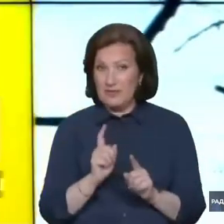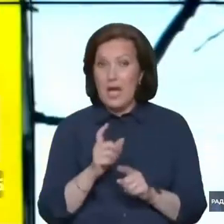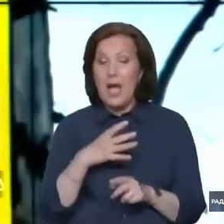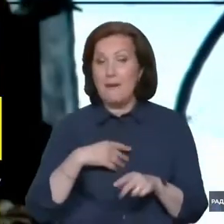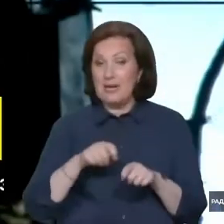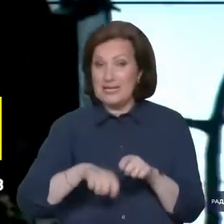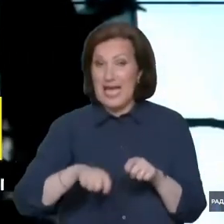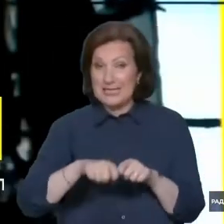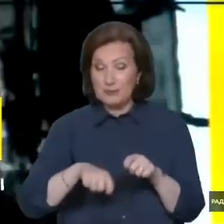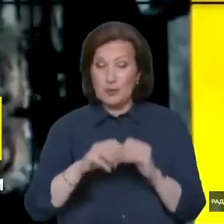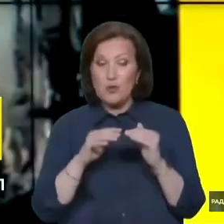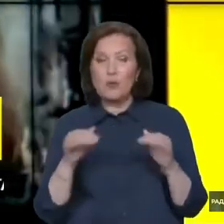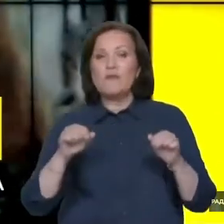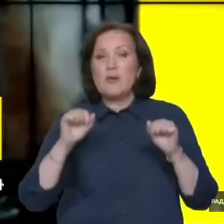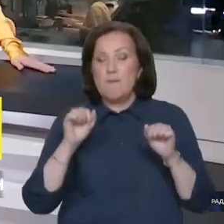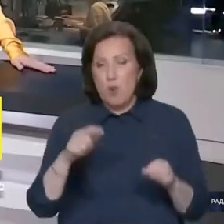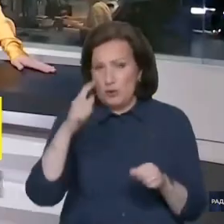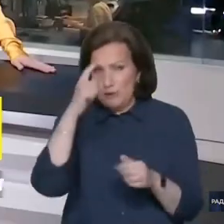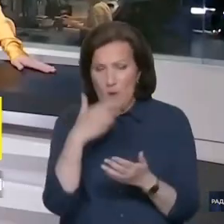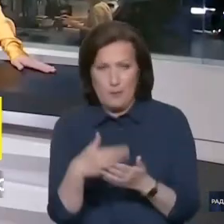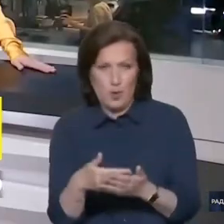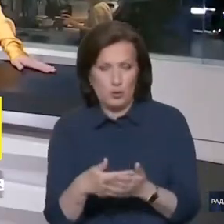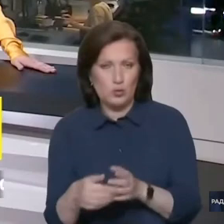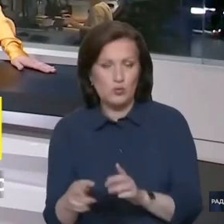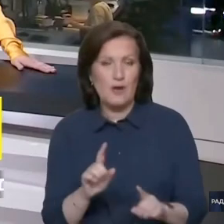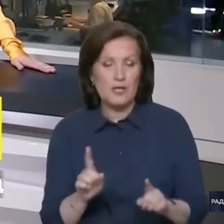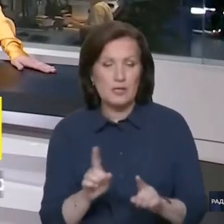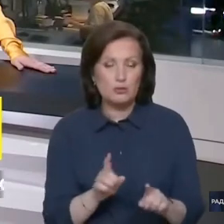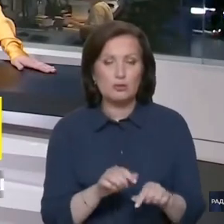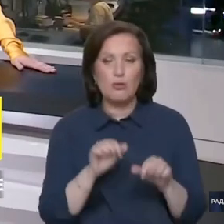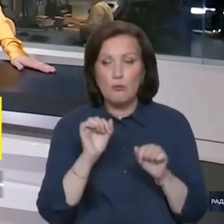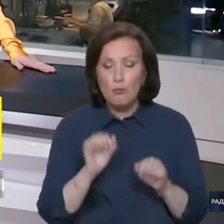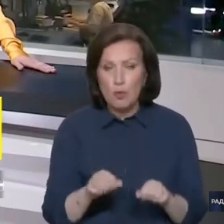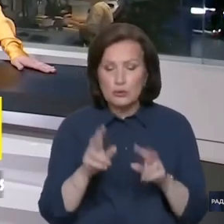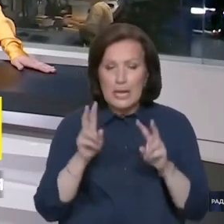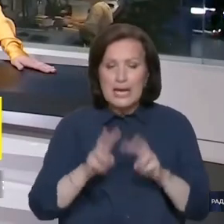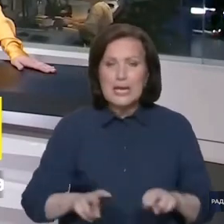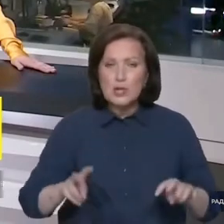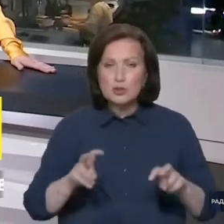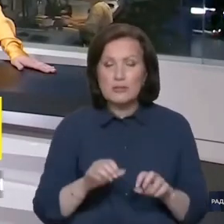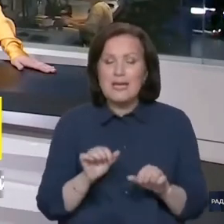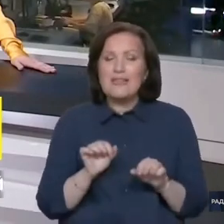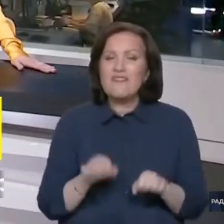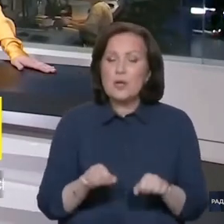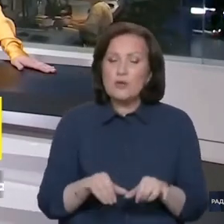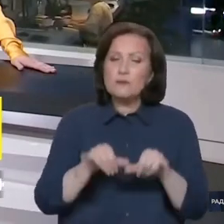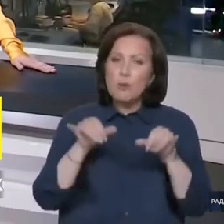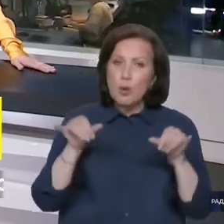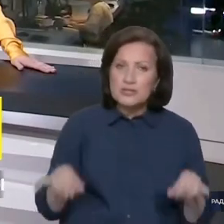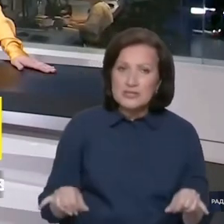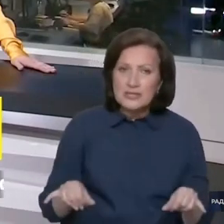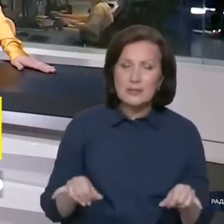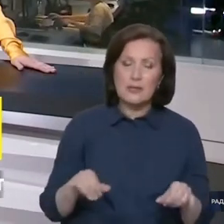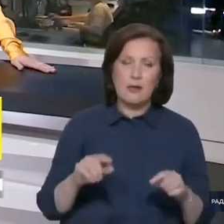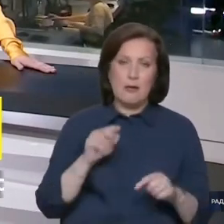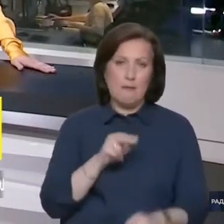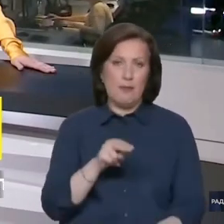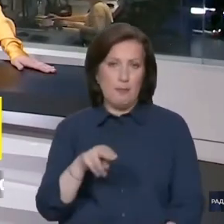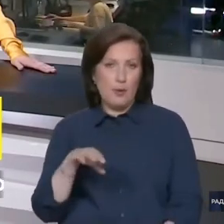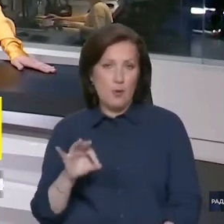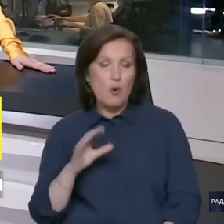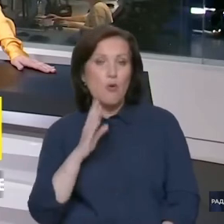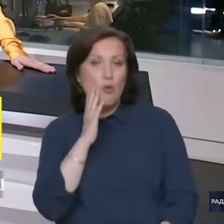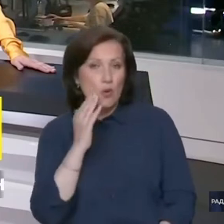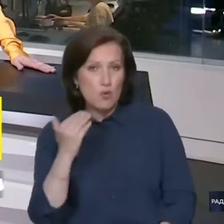ми на експертному рівні можемо прогнозувати, що можна розглядати вірогідність посилення власне протиповітряної оборони